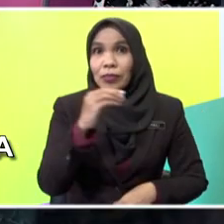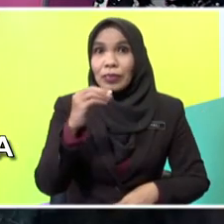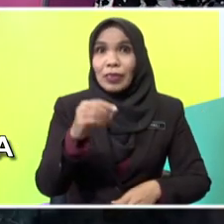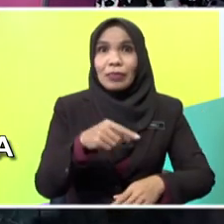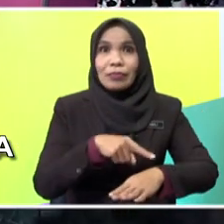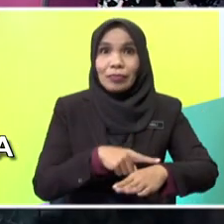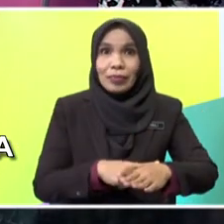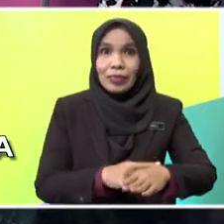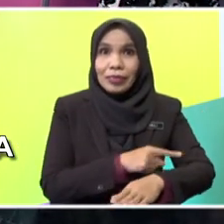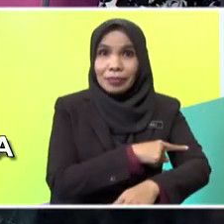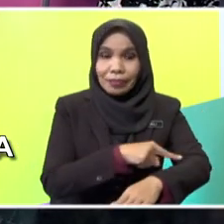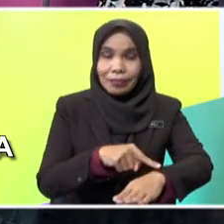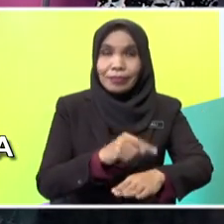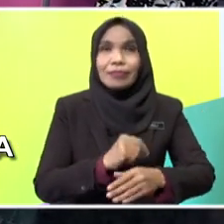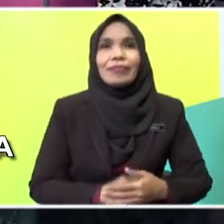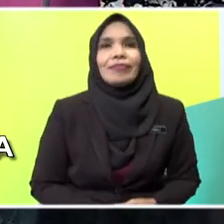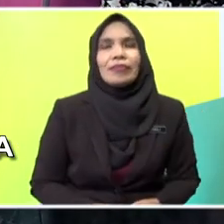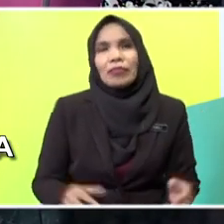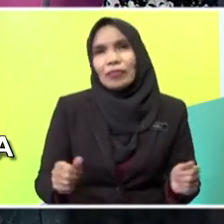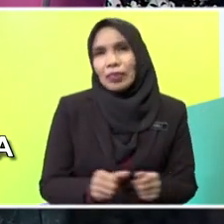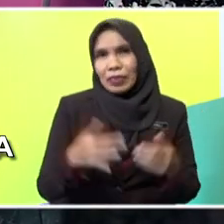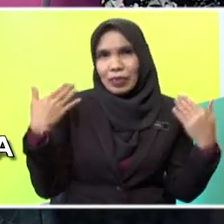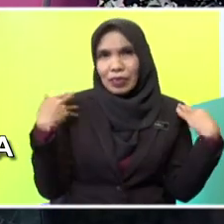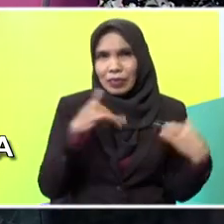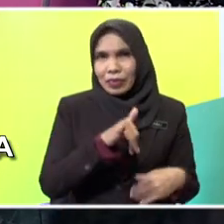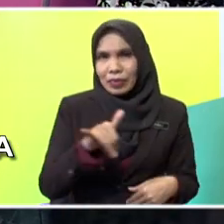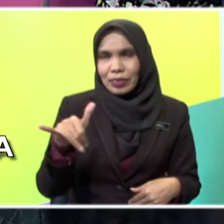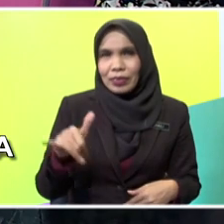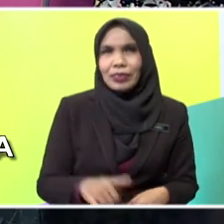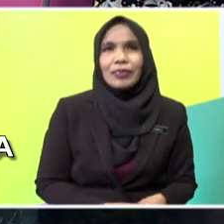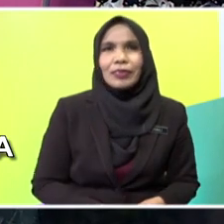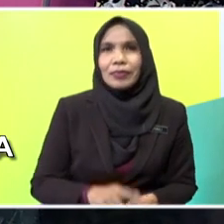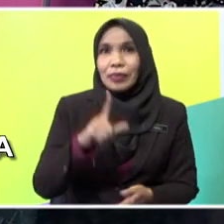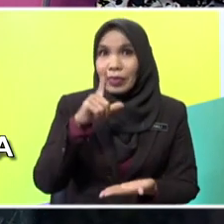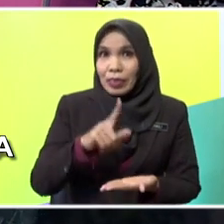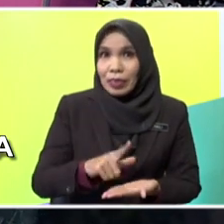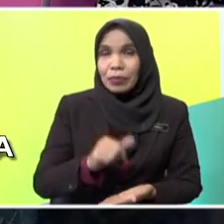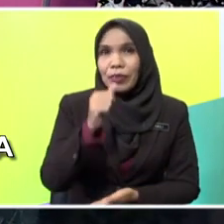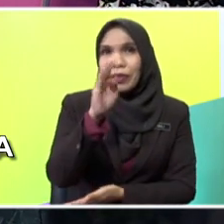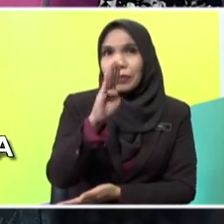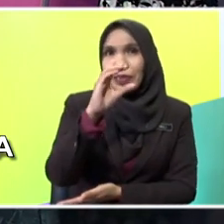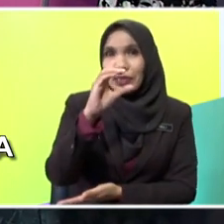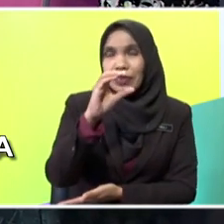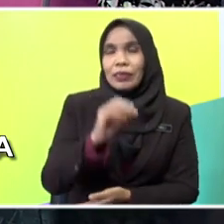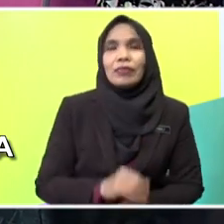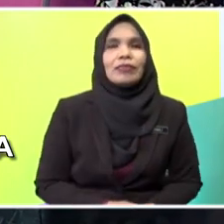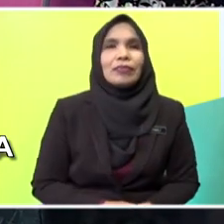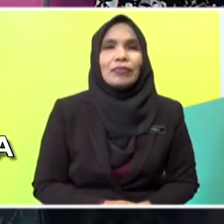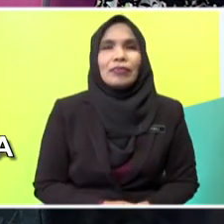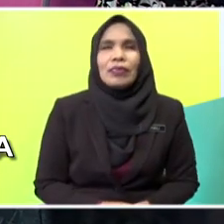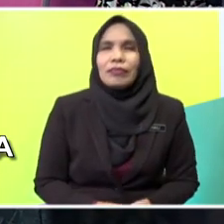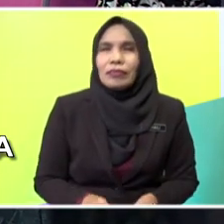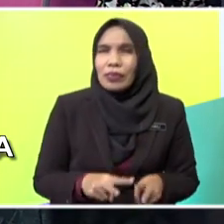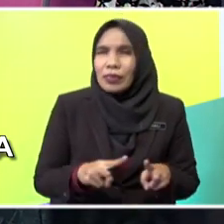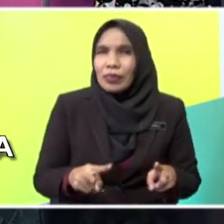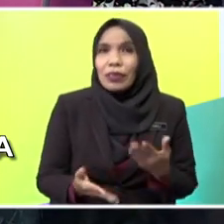Okey, baiklah. Dengan adanya label ABC ni memang sangat mudah, bab kata Cikgu